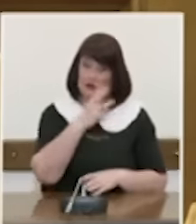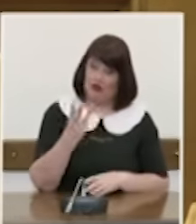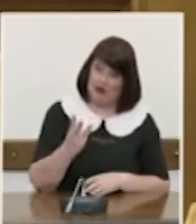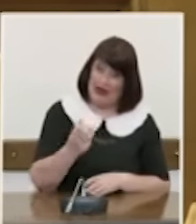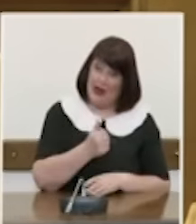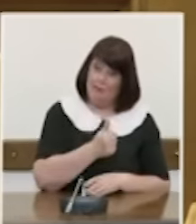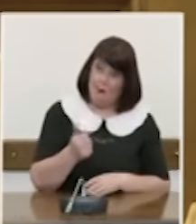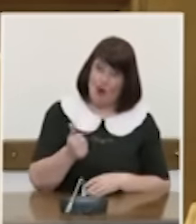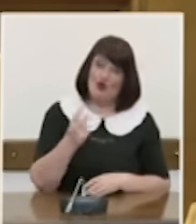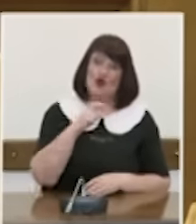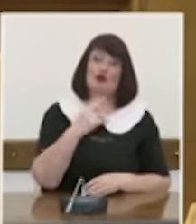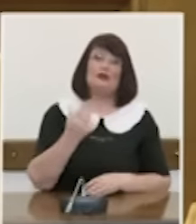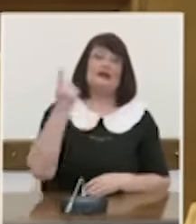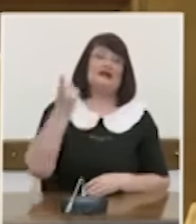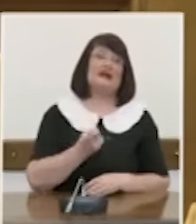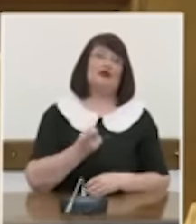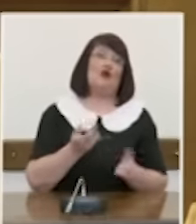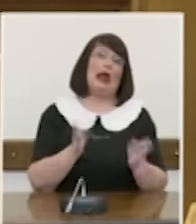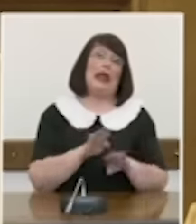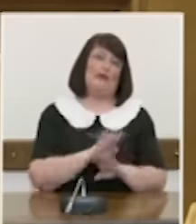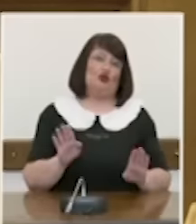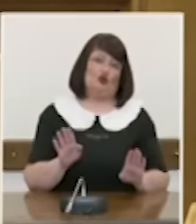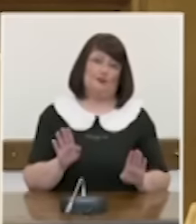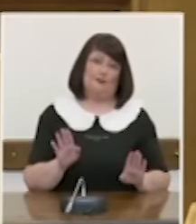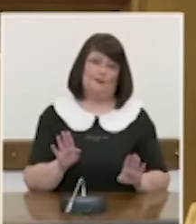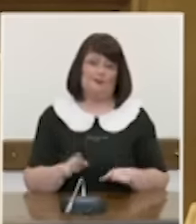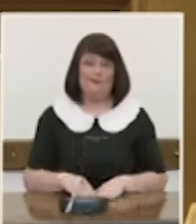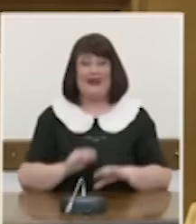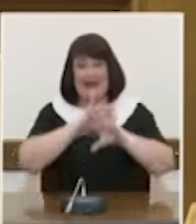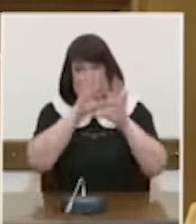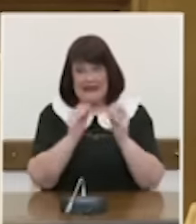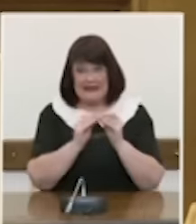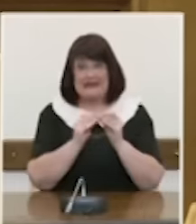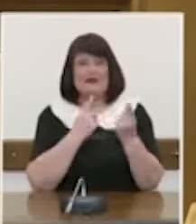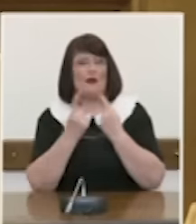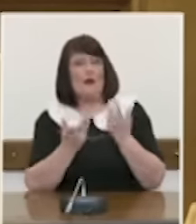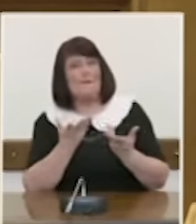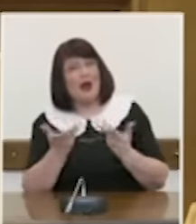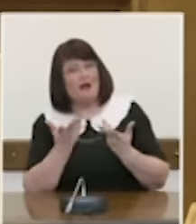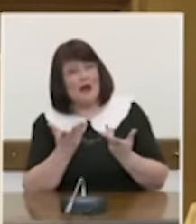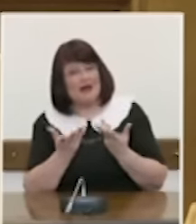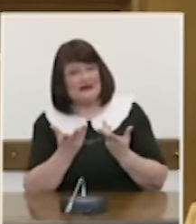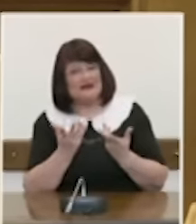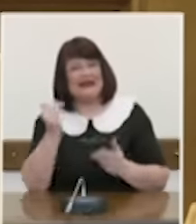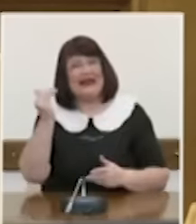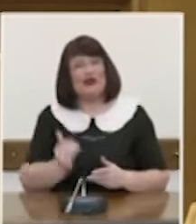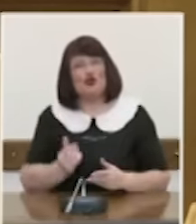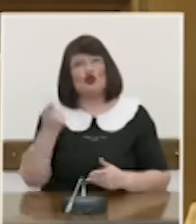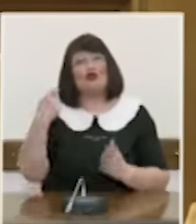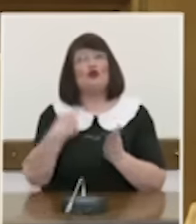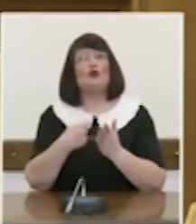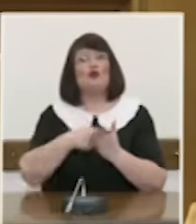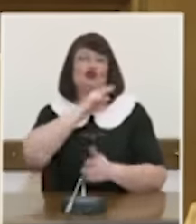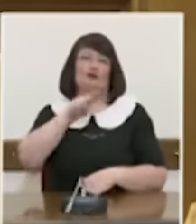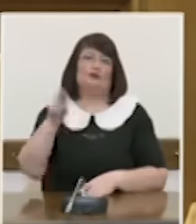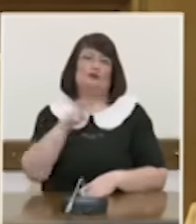το 25%. Μέχρι και τις συλλογικές διαπραγματεύσεις για τον κατώτατο μισθό έχετε καταργήσει